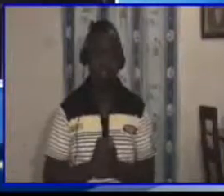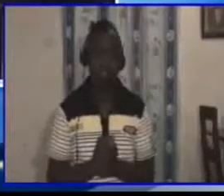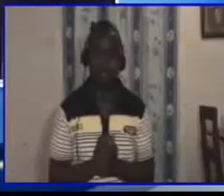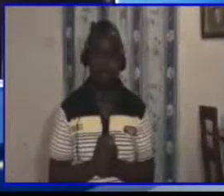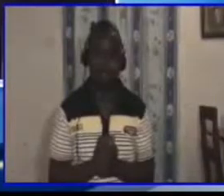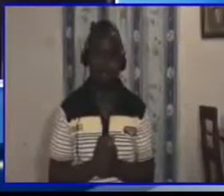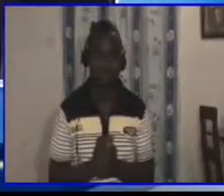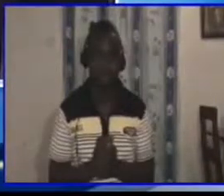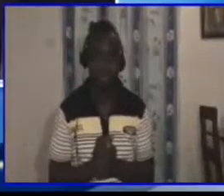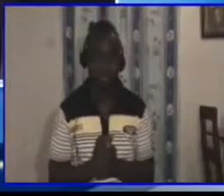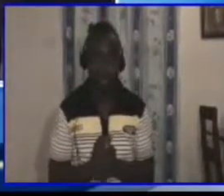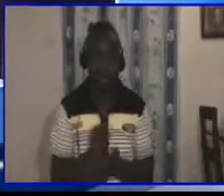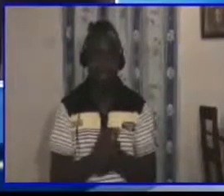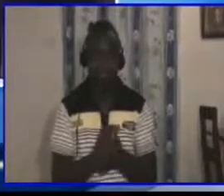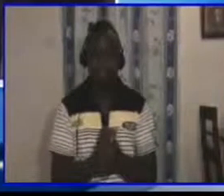alleluia